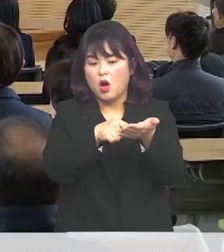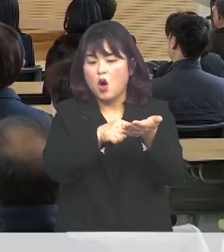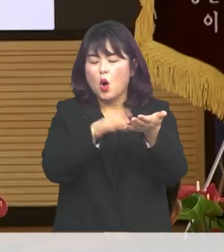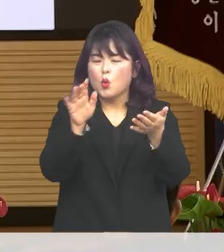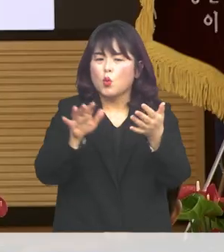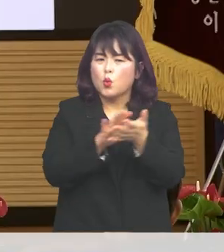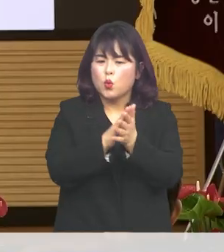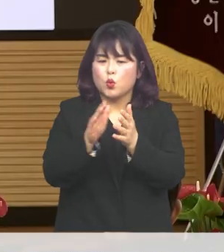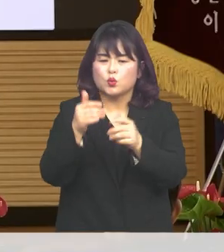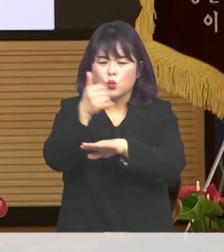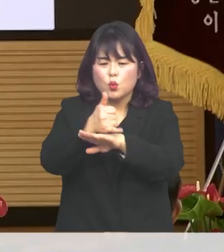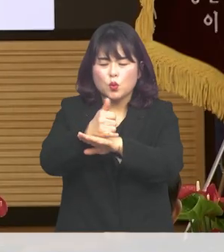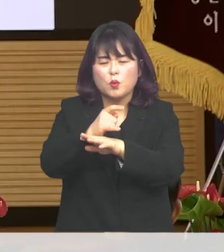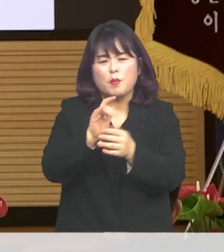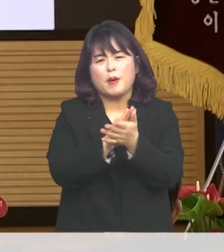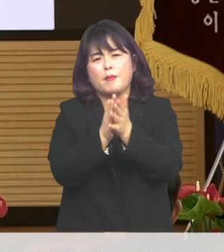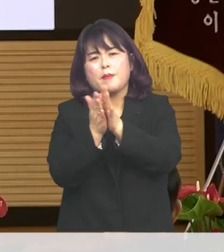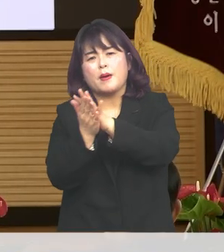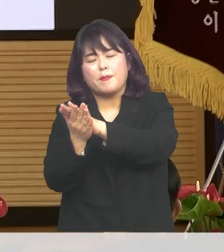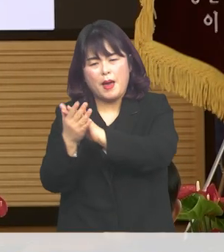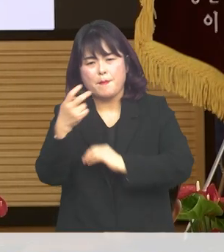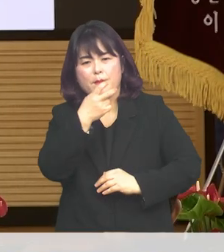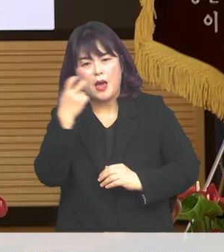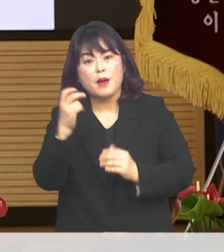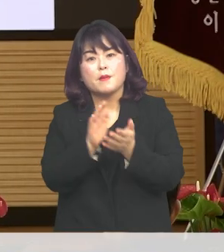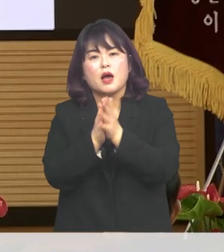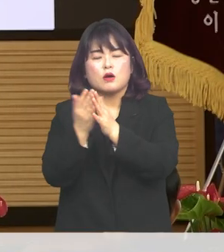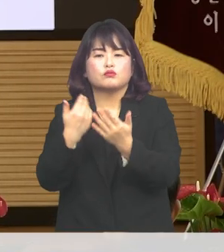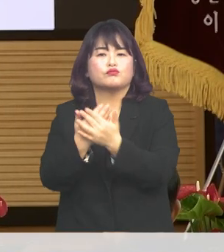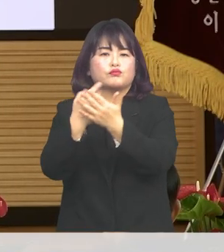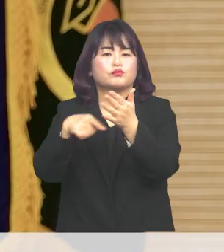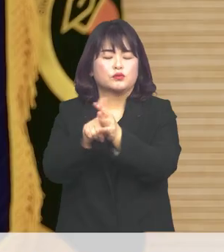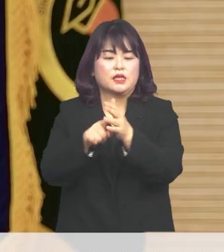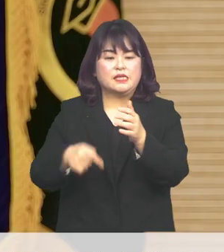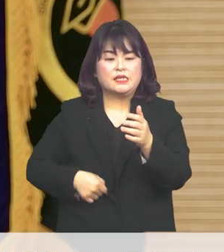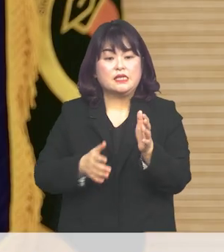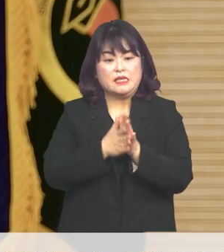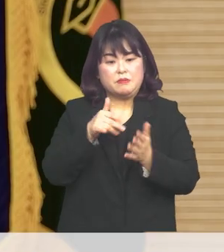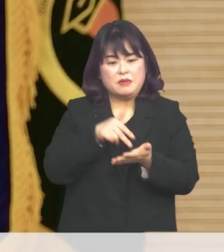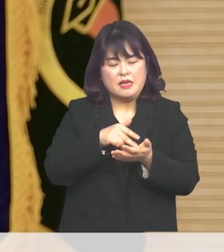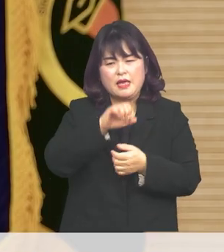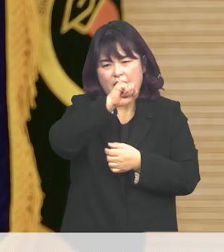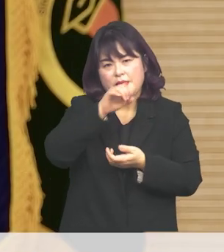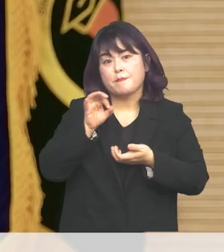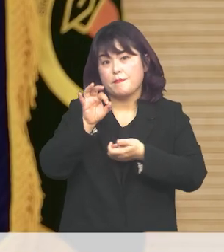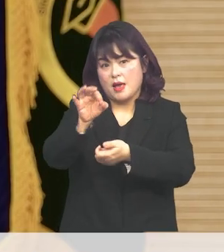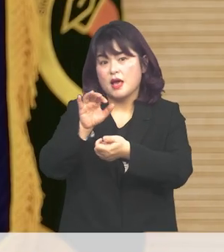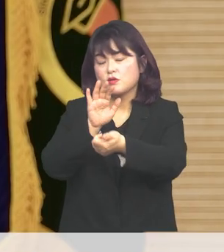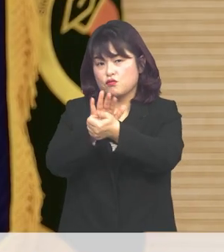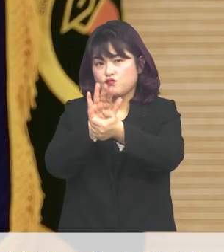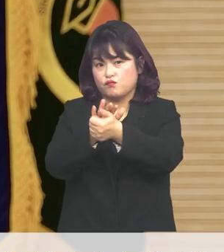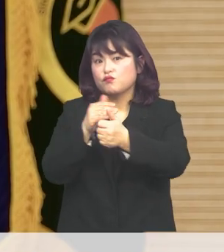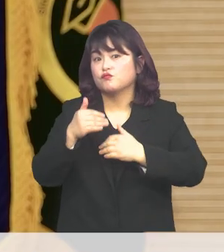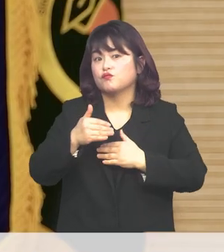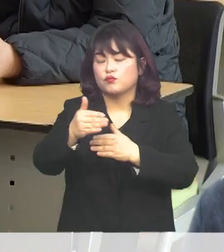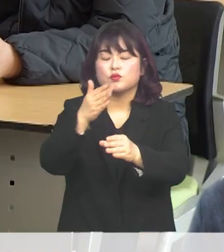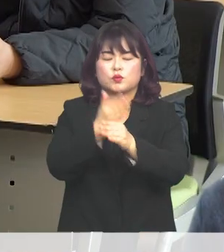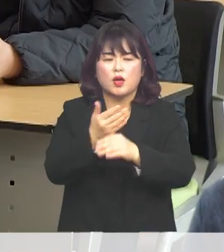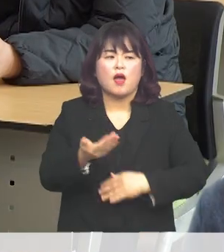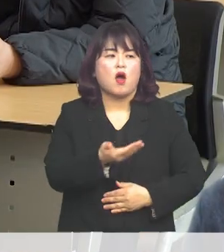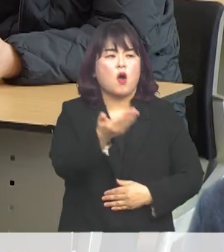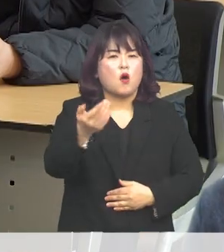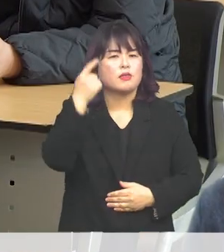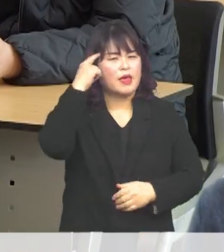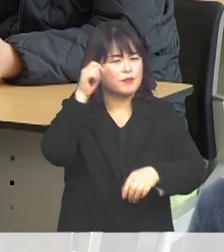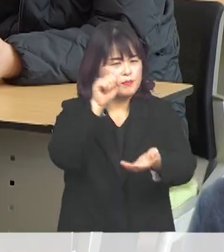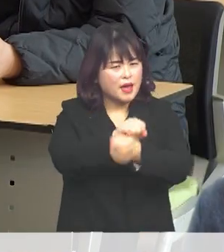흐름에 맞춰 보다 스마트하게 변화해서 발전할 수 있도록 시도 많은 예산을 투입해 지원하고 있는데